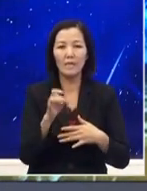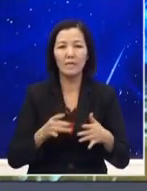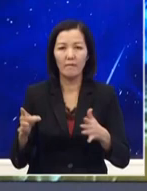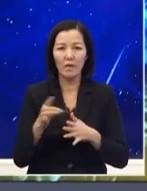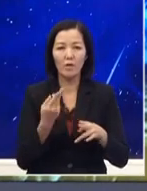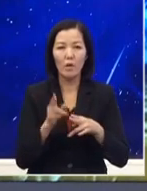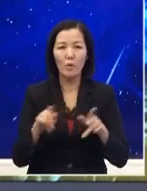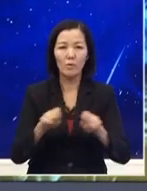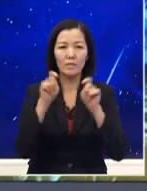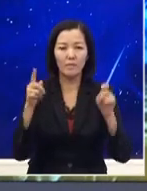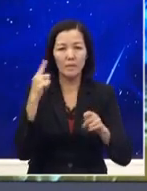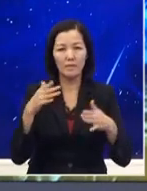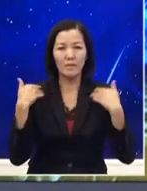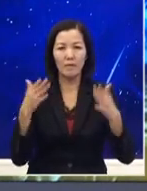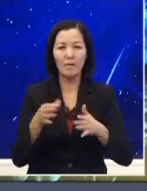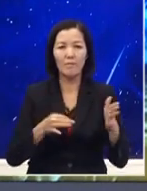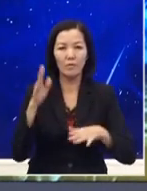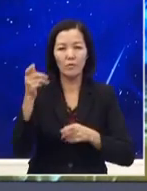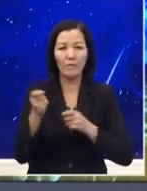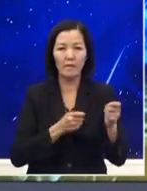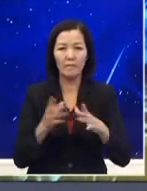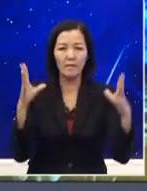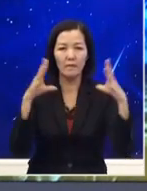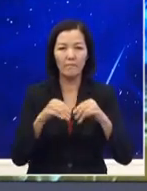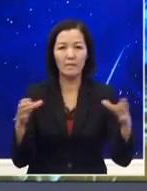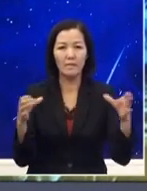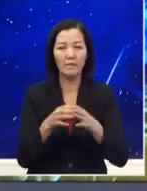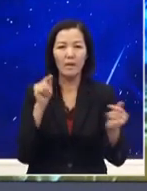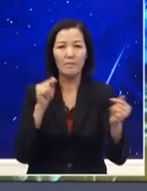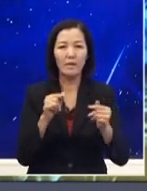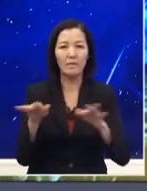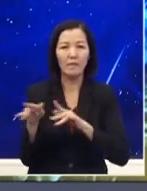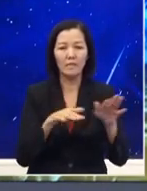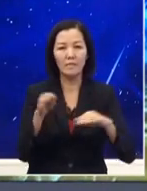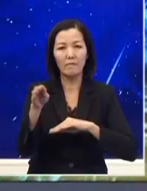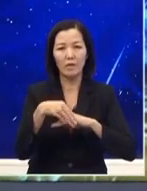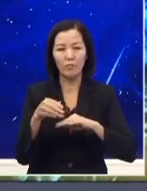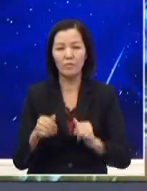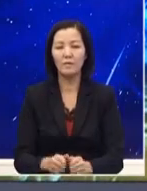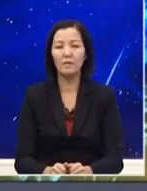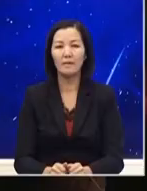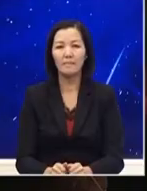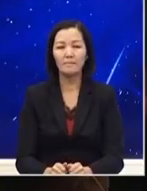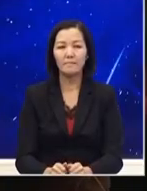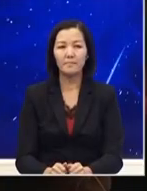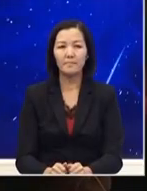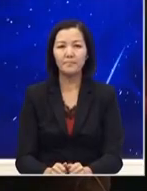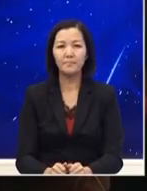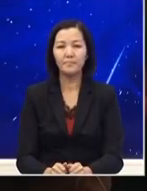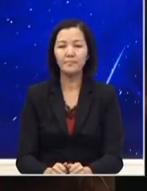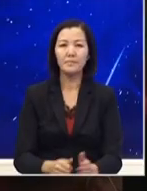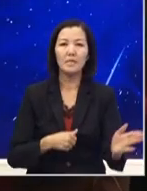района. Он запущен по инициативе областного акимата совместно с Департаментом по противодействию коррупции.